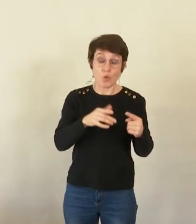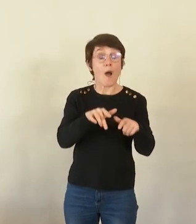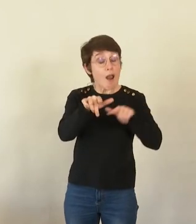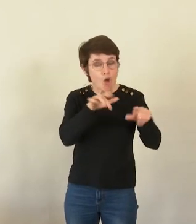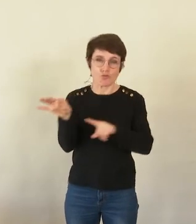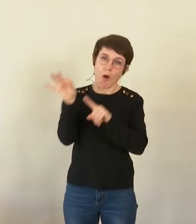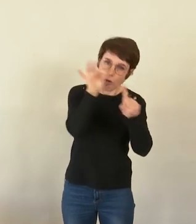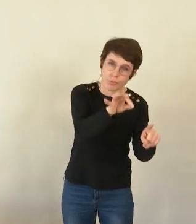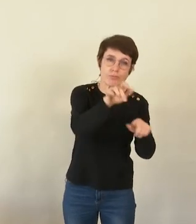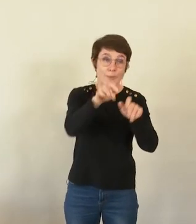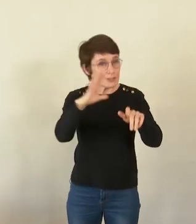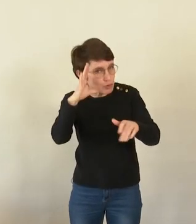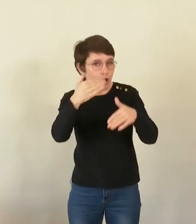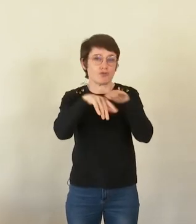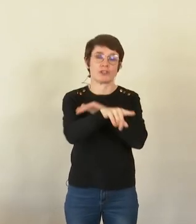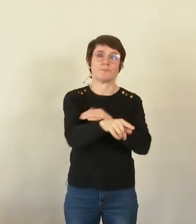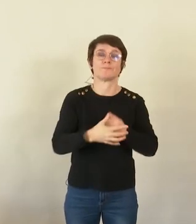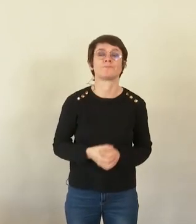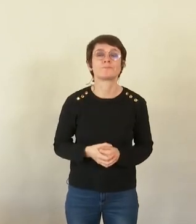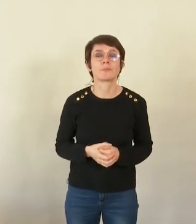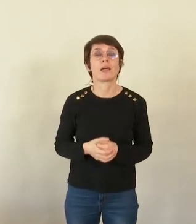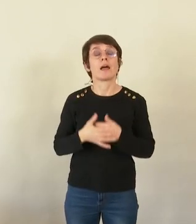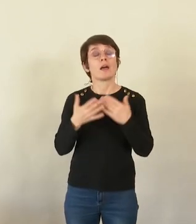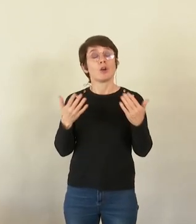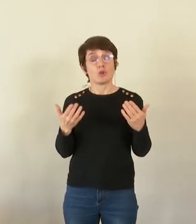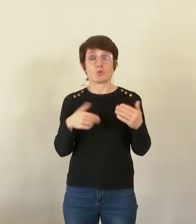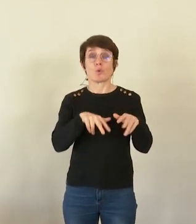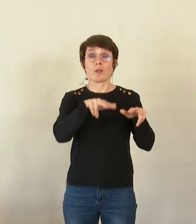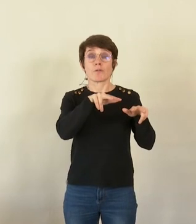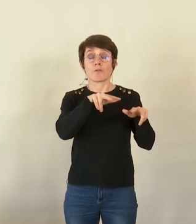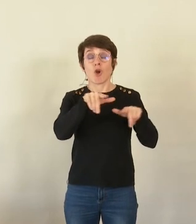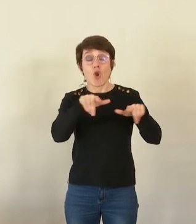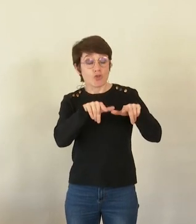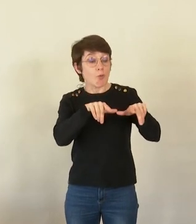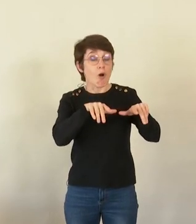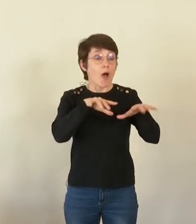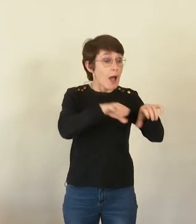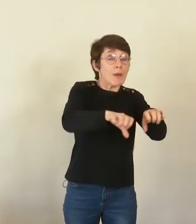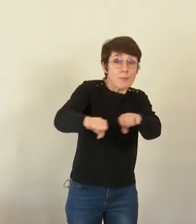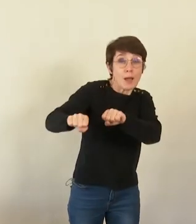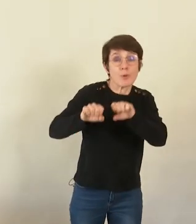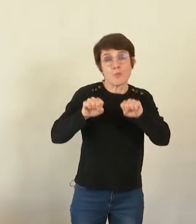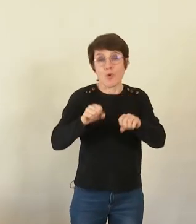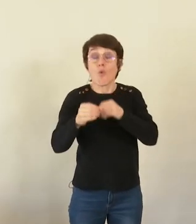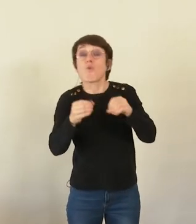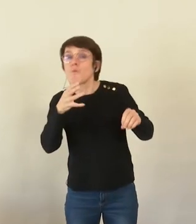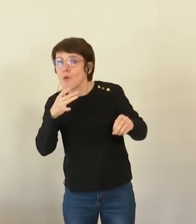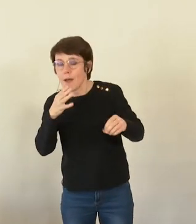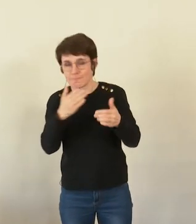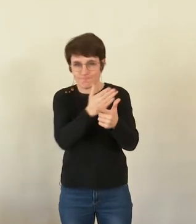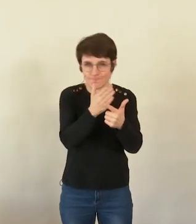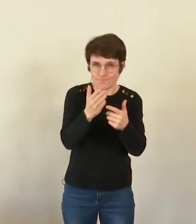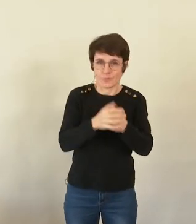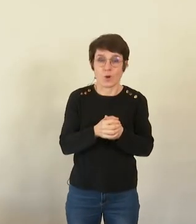permettez-moi madame de présenter ici ce que la réquisition de logement permet et ne permet pas réquisitionner des logements vides ne